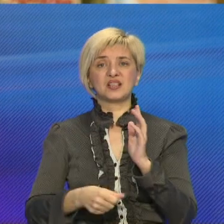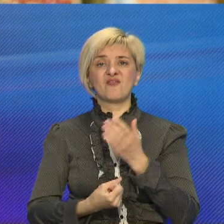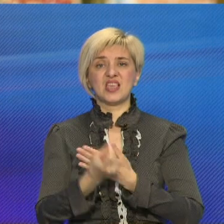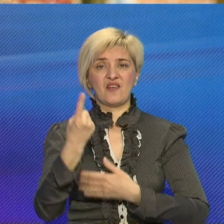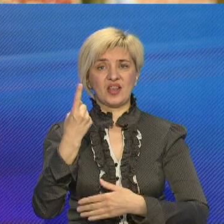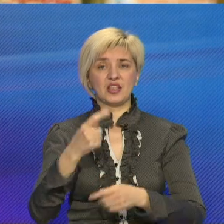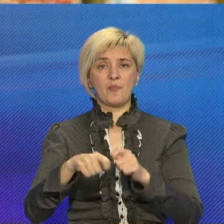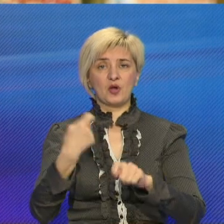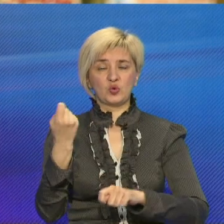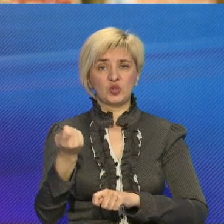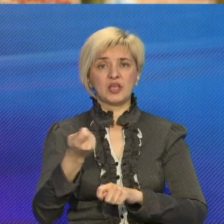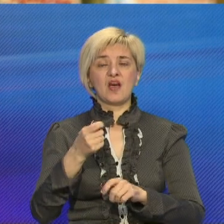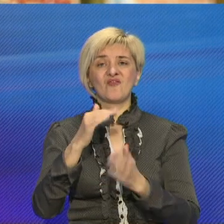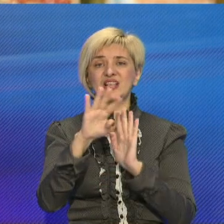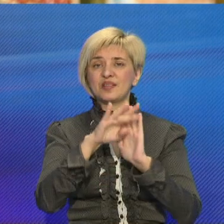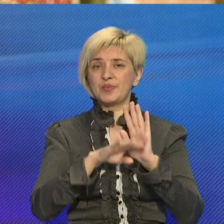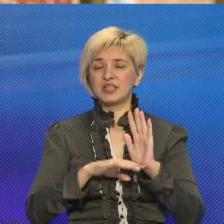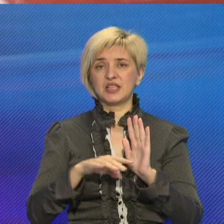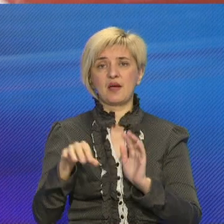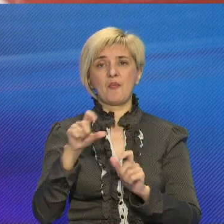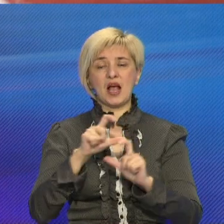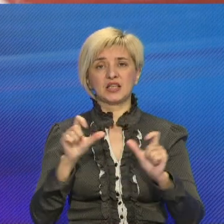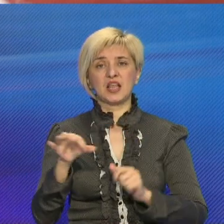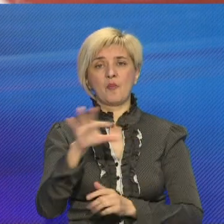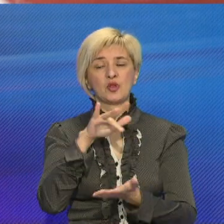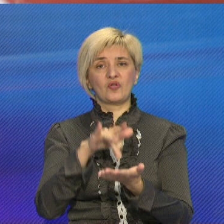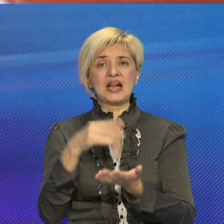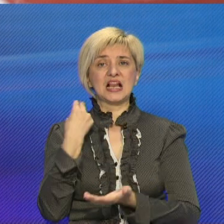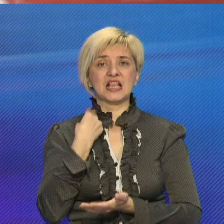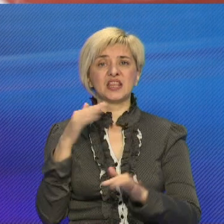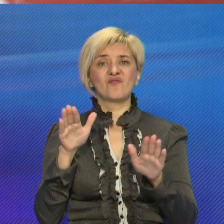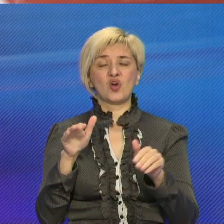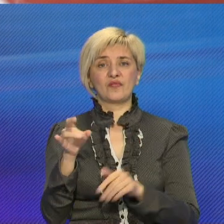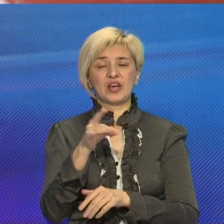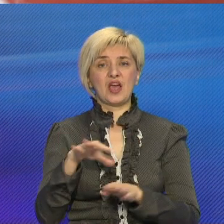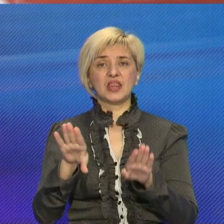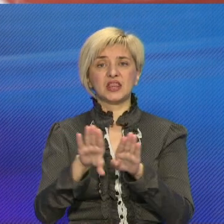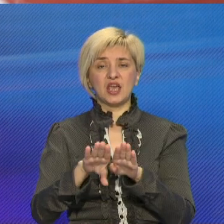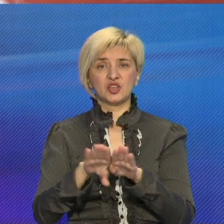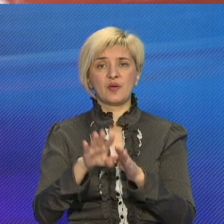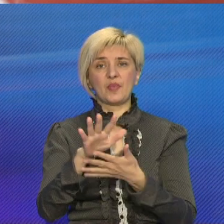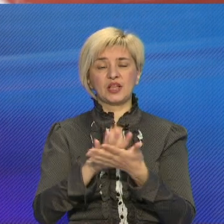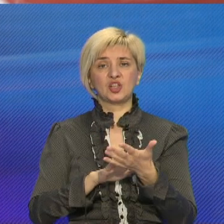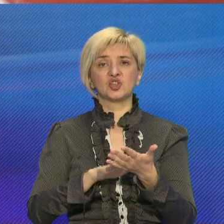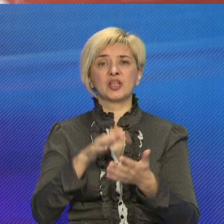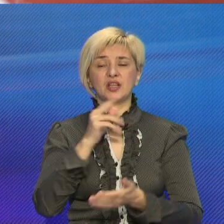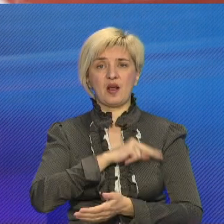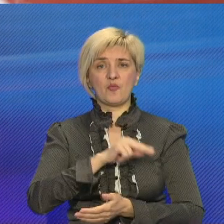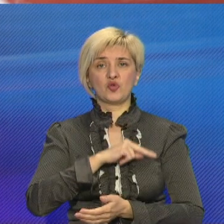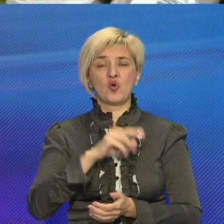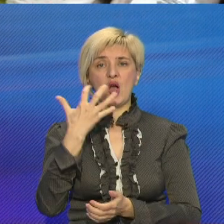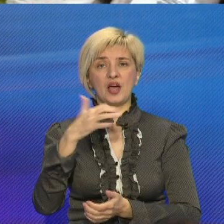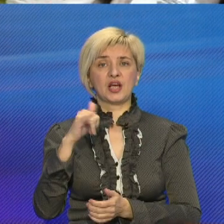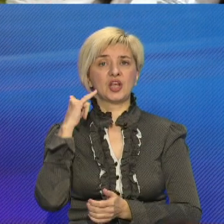У спісе магазіны абласнога цэнтра, Ліды і Воранаўскага раёна. Паралельна працягвае сваю працу гарачая тэлефонная лінія